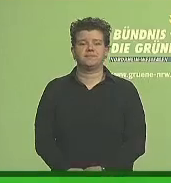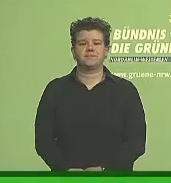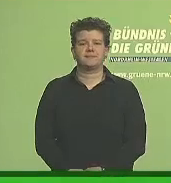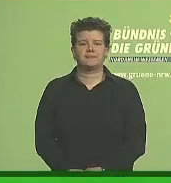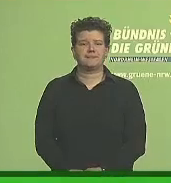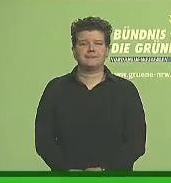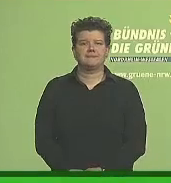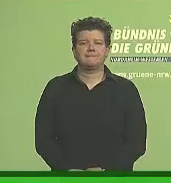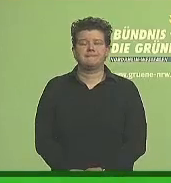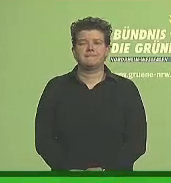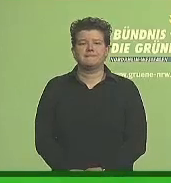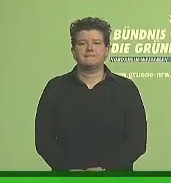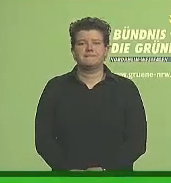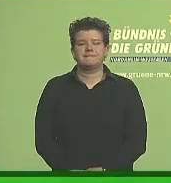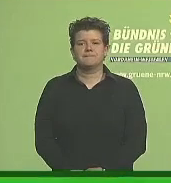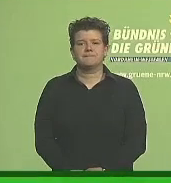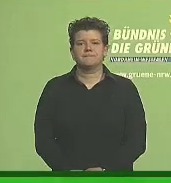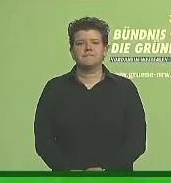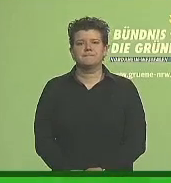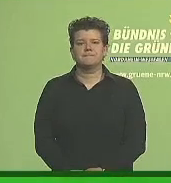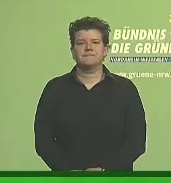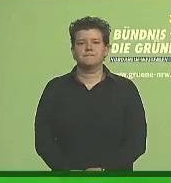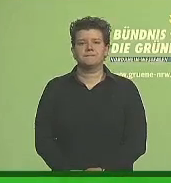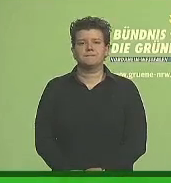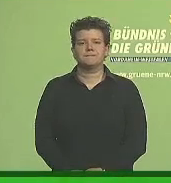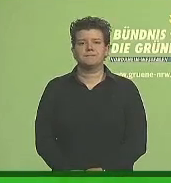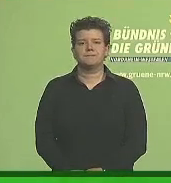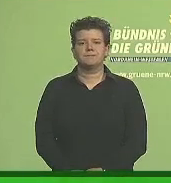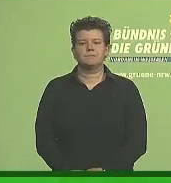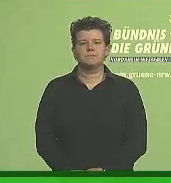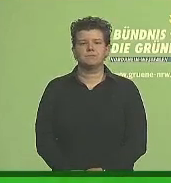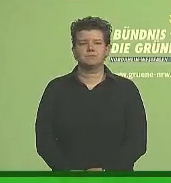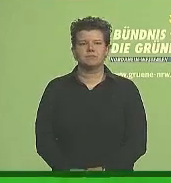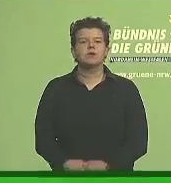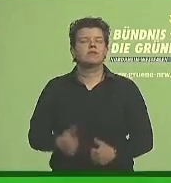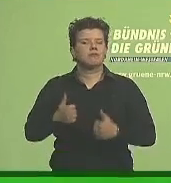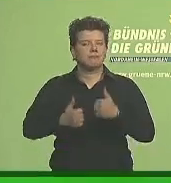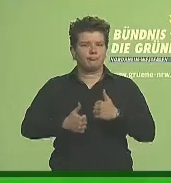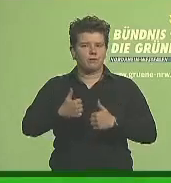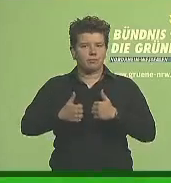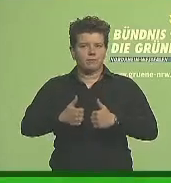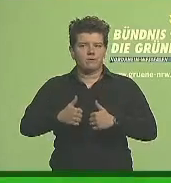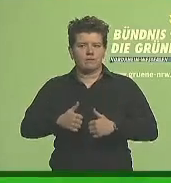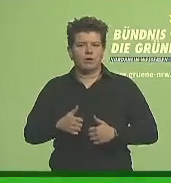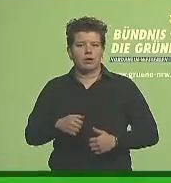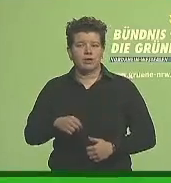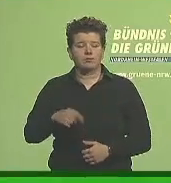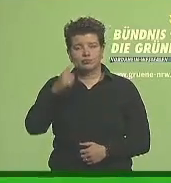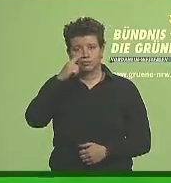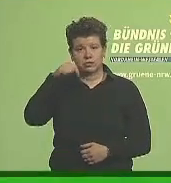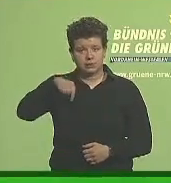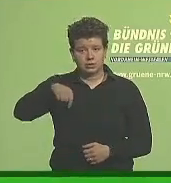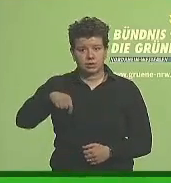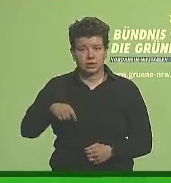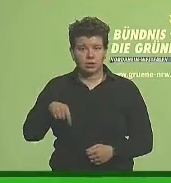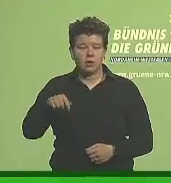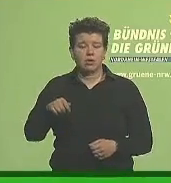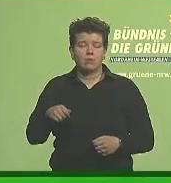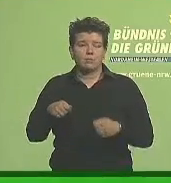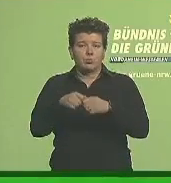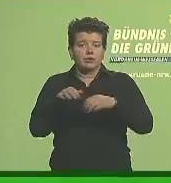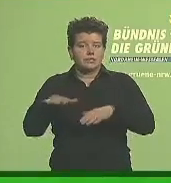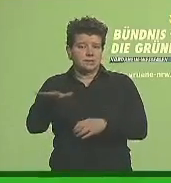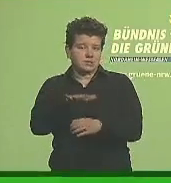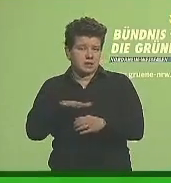Und wir sind da durchaus in einem wohlverstandenen Wettbewerb mit anderen Regionen, mit anderen Bundesländern.